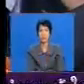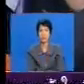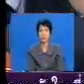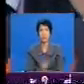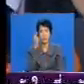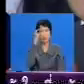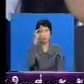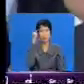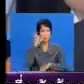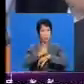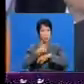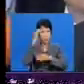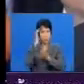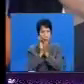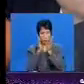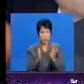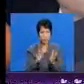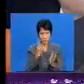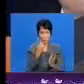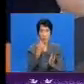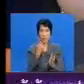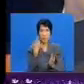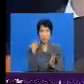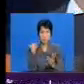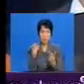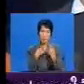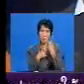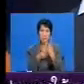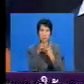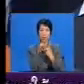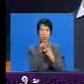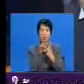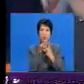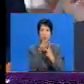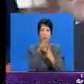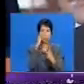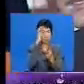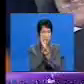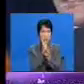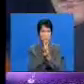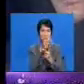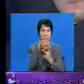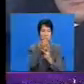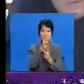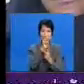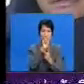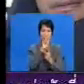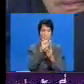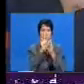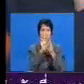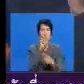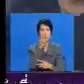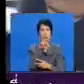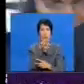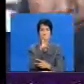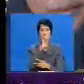แหน่งผู้บัญชาการตำรวจแห่งชาติน่าจะมีการคัดเลือกระหว่างพลตำรวจเอกประทีปตันประเสริฐเจรตำรวจที่ก่อนหน้านี้ใน